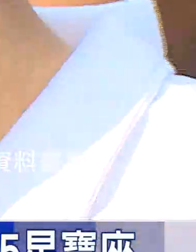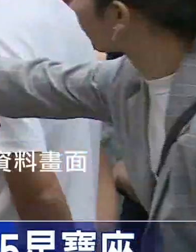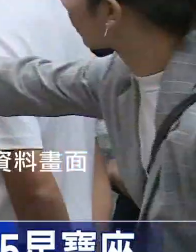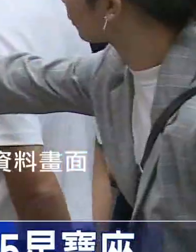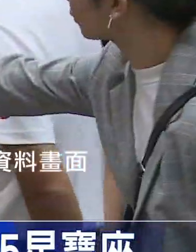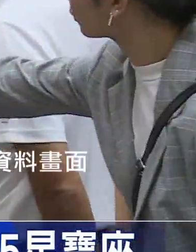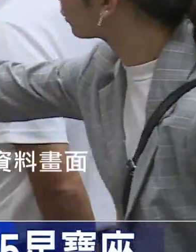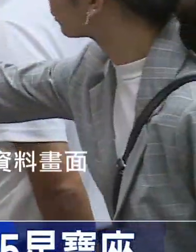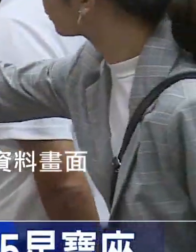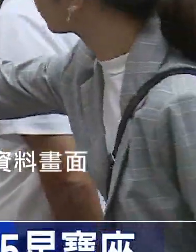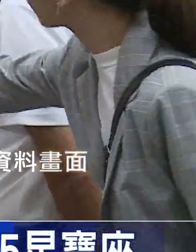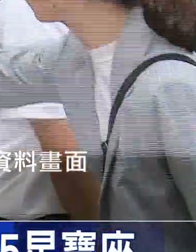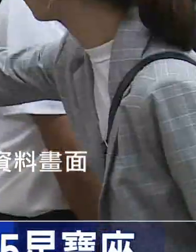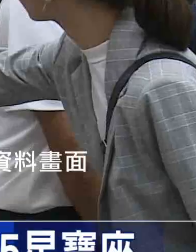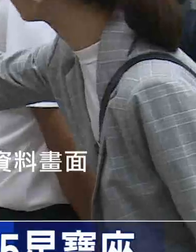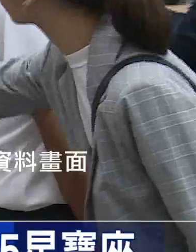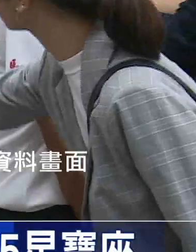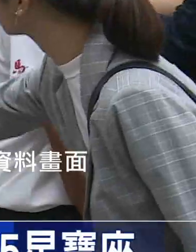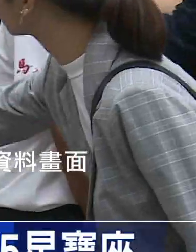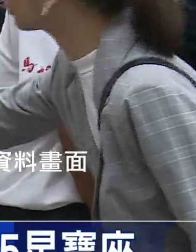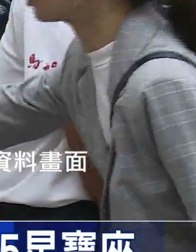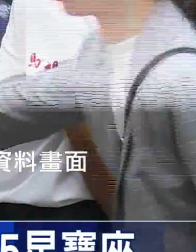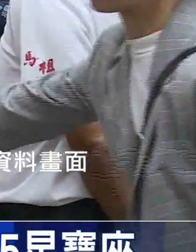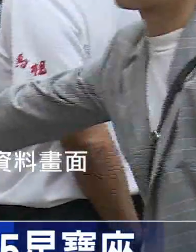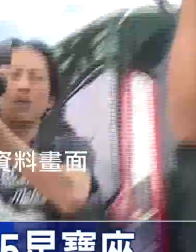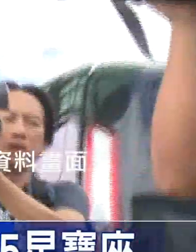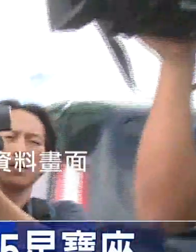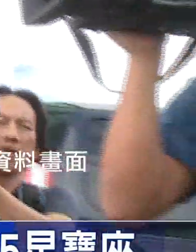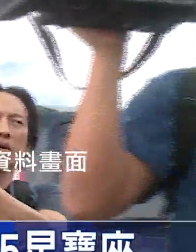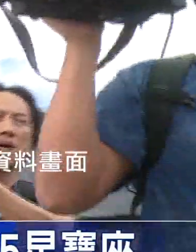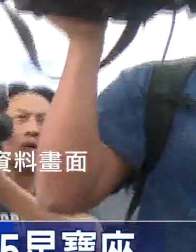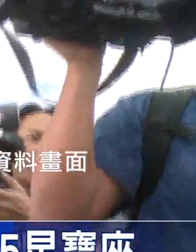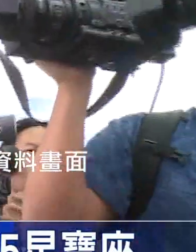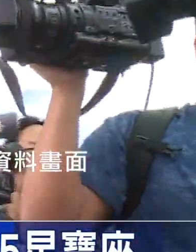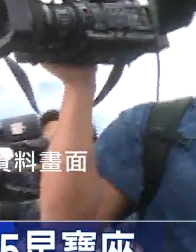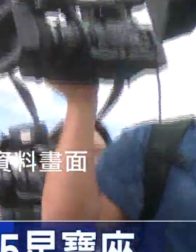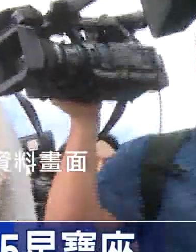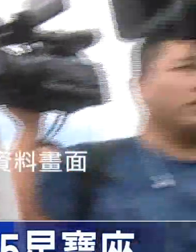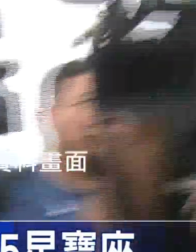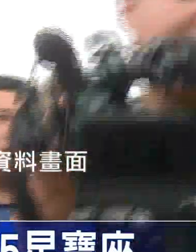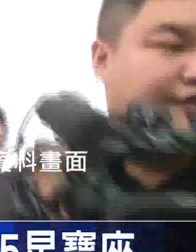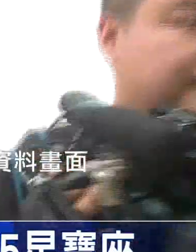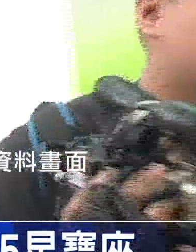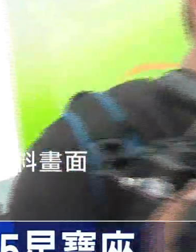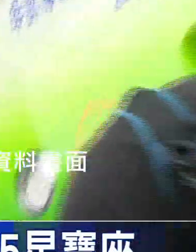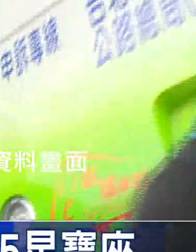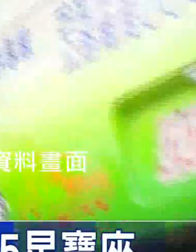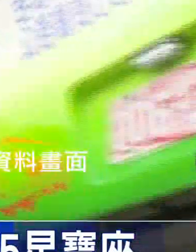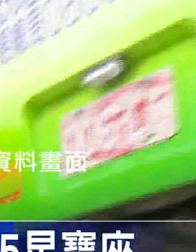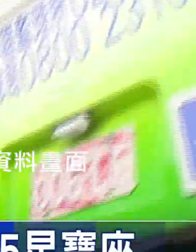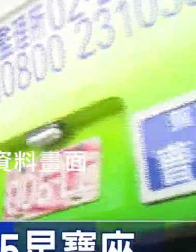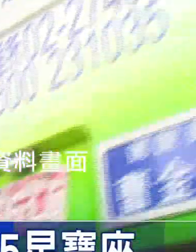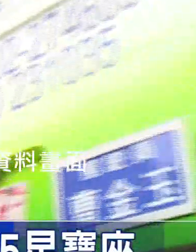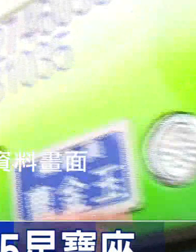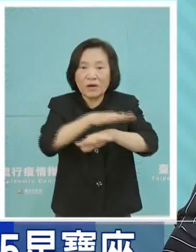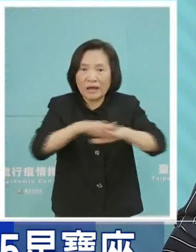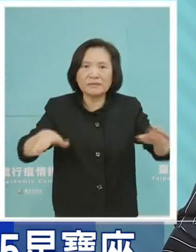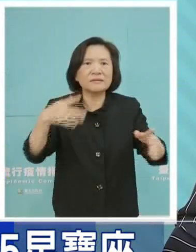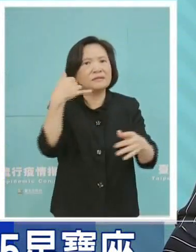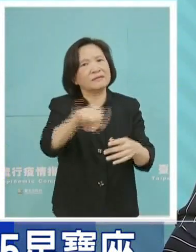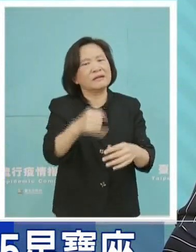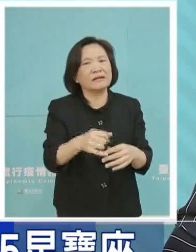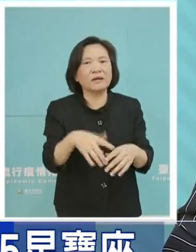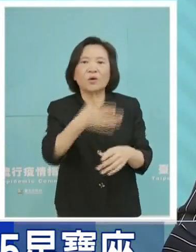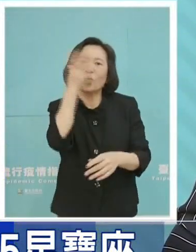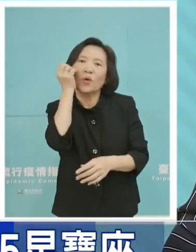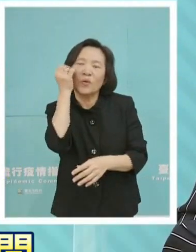都里面和高雄市长陈其迈一样，获得3.5颗星。不过台北市个别项目来看，有好几个都是倒数第一。 道路